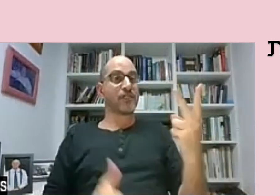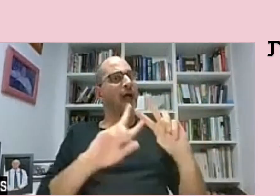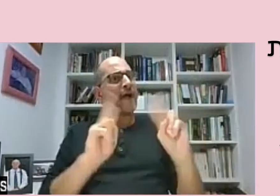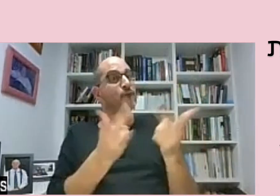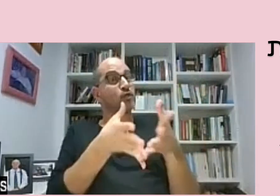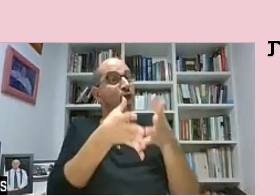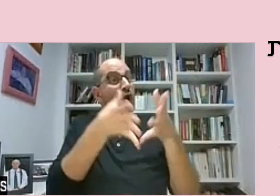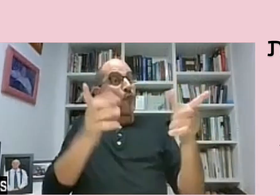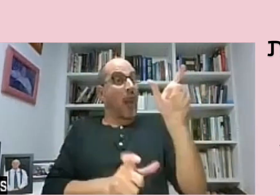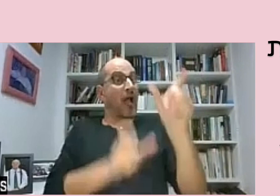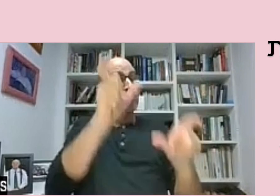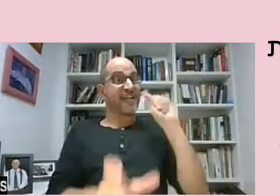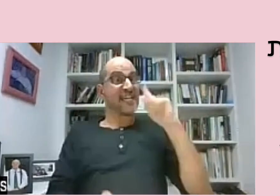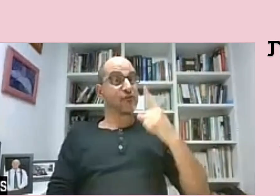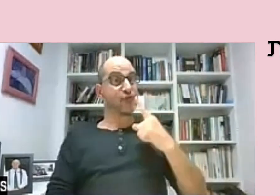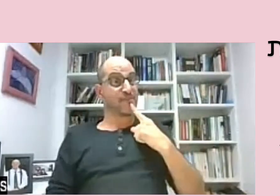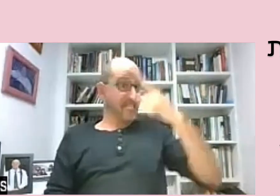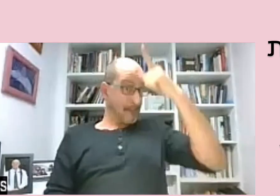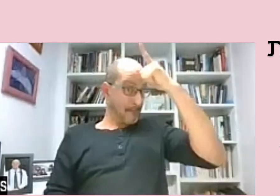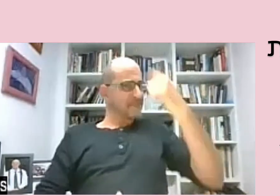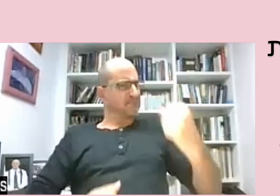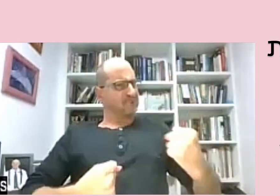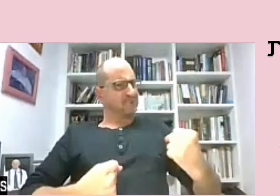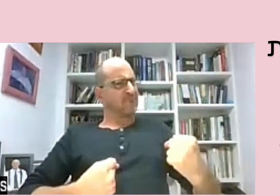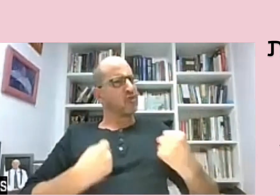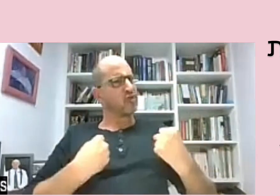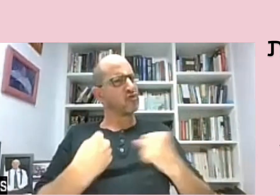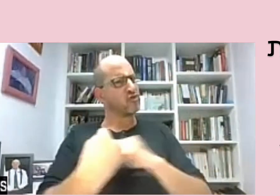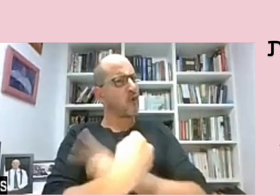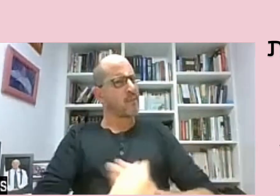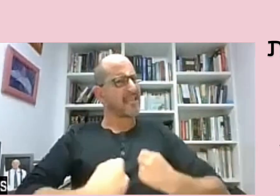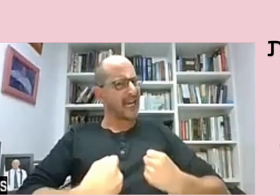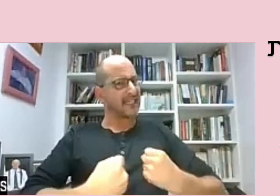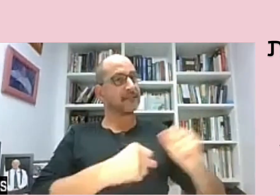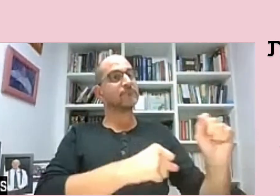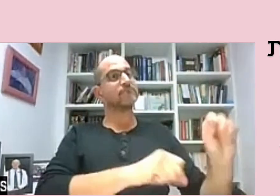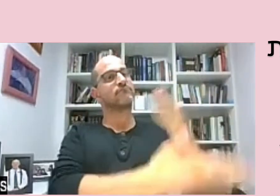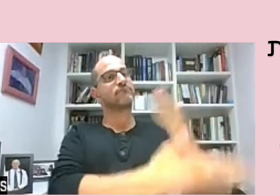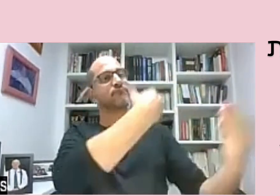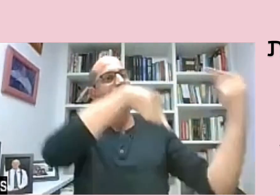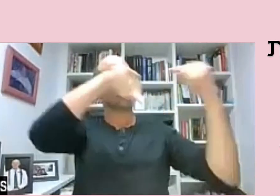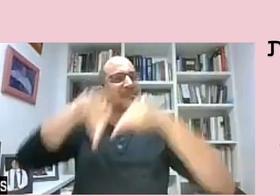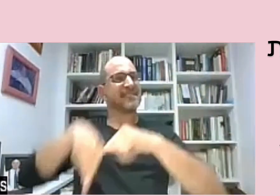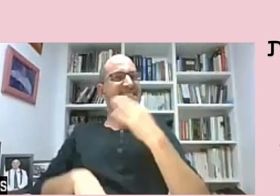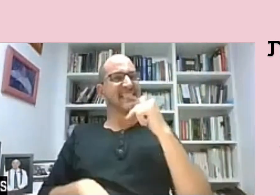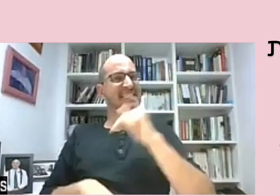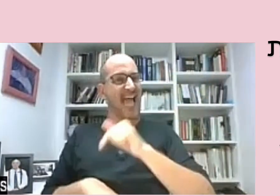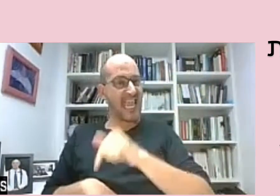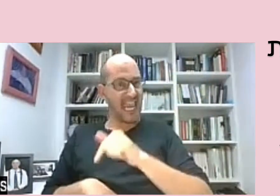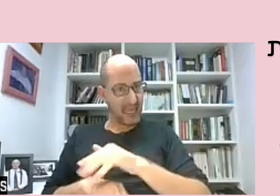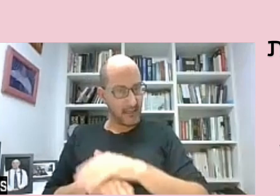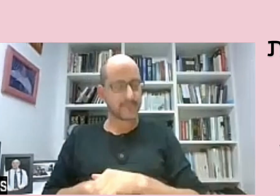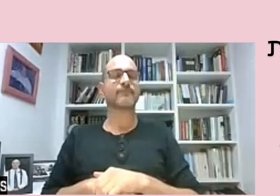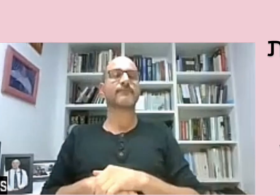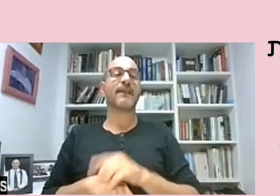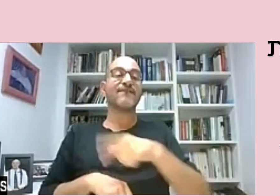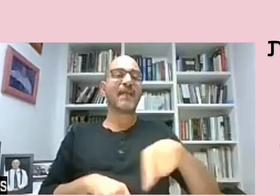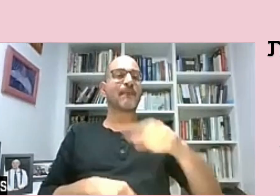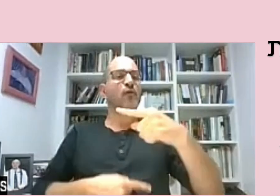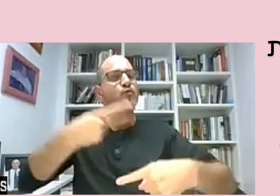ולפני מלחמת העולם השנייה, הקבוצה הגדולה של אנשים החרשים הגרמנים, שהיא מאוד דומיננטית, עלתה